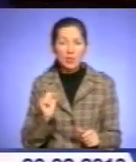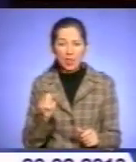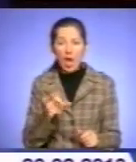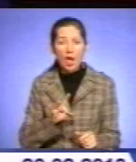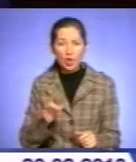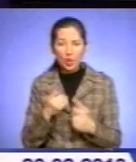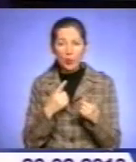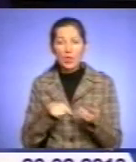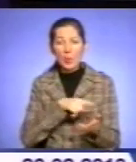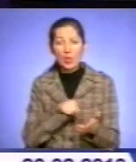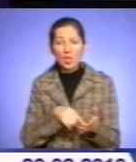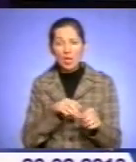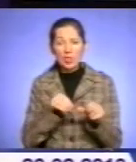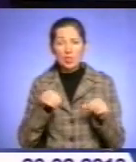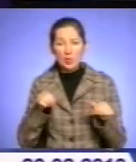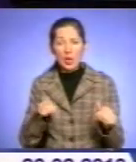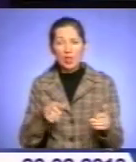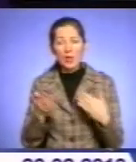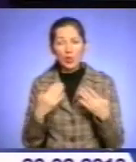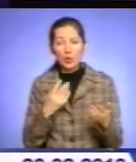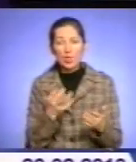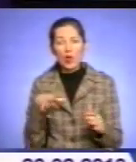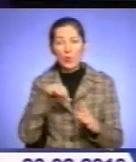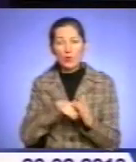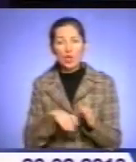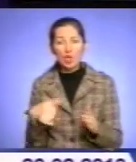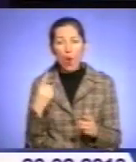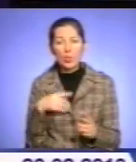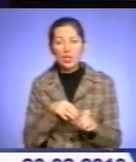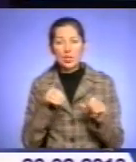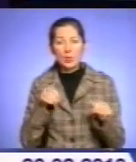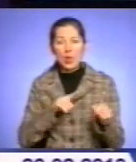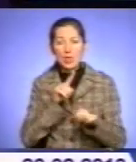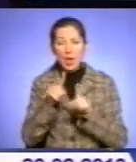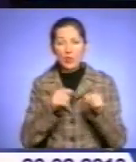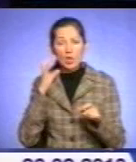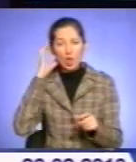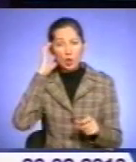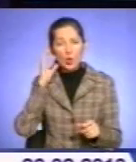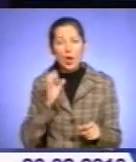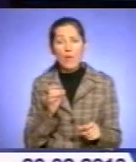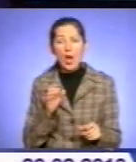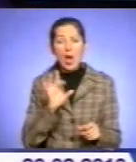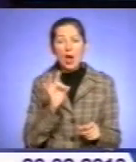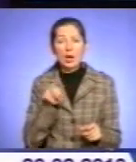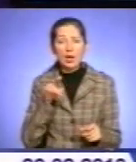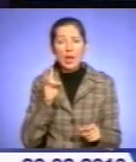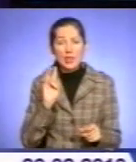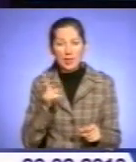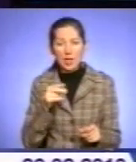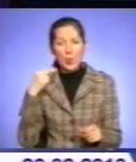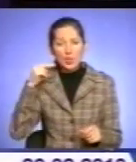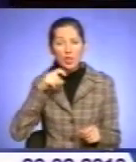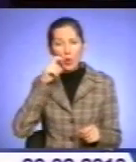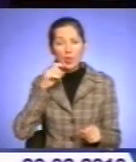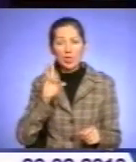Обговорили питання земельних відносин. Про те, як впроваджується в області земельна реформа, слухав радник президента України Олександр